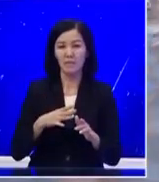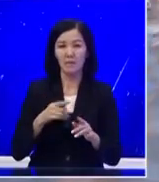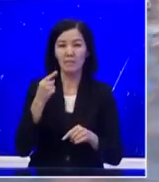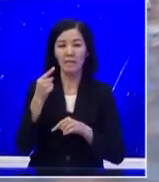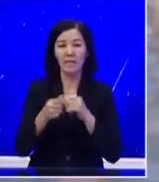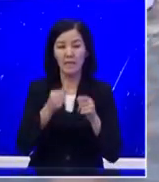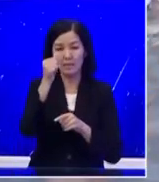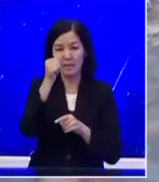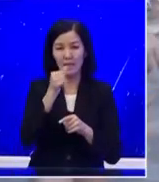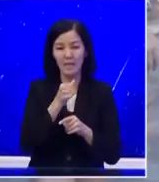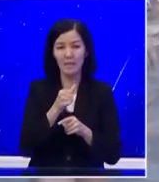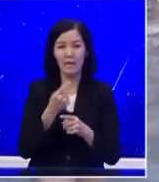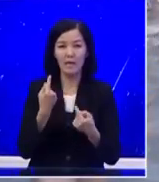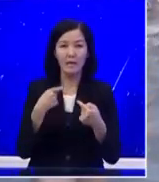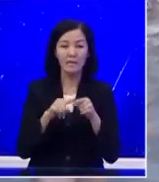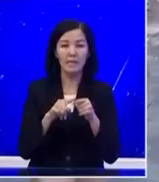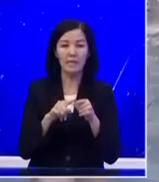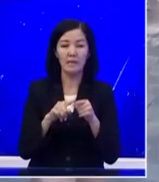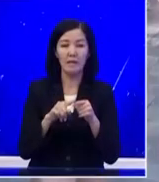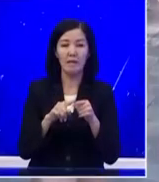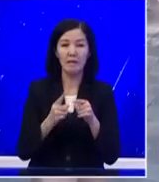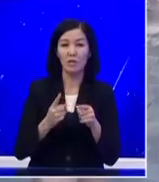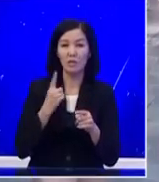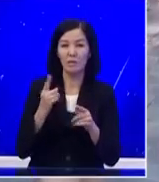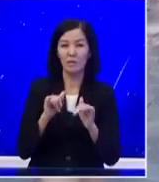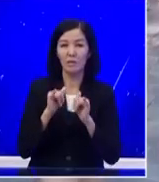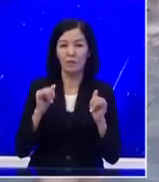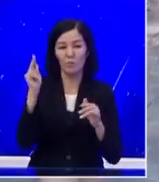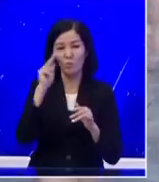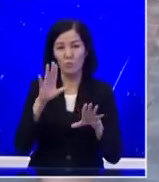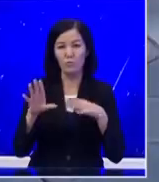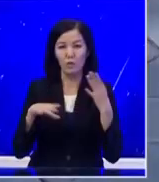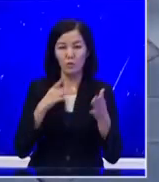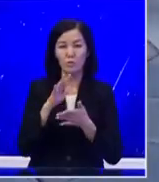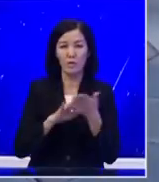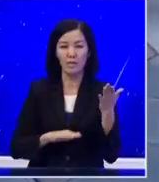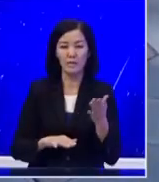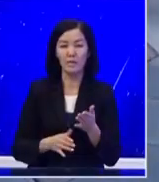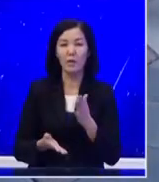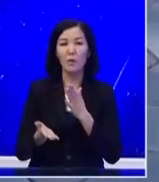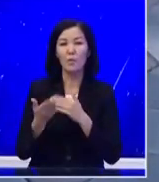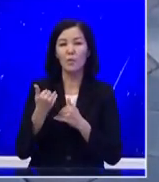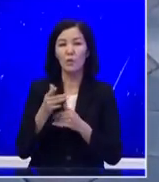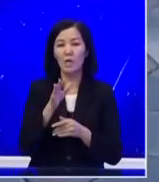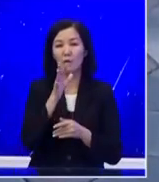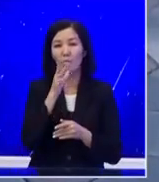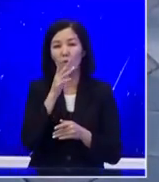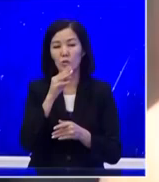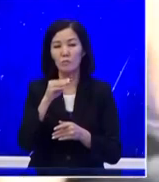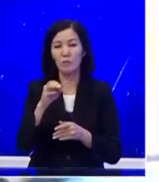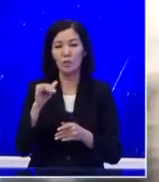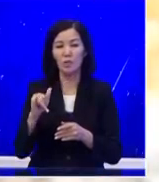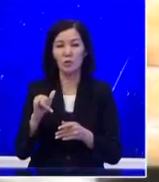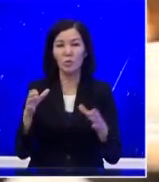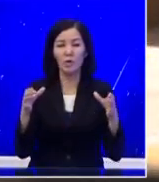айларда көбінесе техникалық қасиеттерді дамытуға арналған оқу жаттығу жиынында боламыз деп үміттенеміз. Өткен маусым жетісулық қыздар үшін сәтті